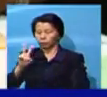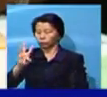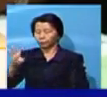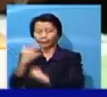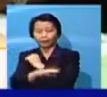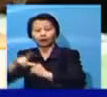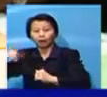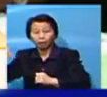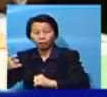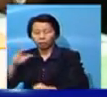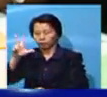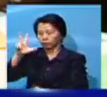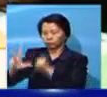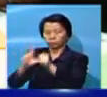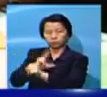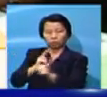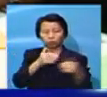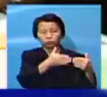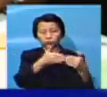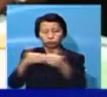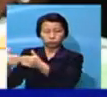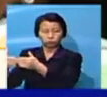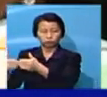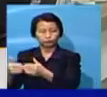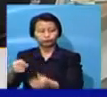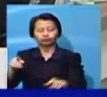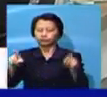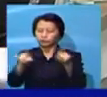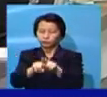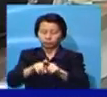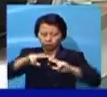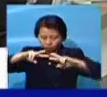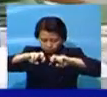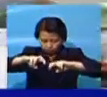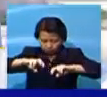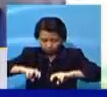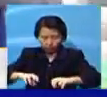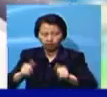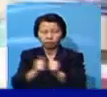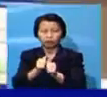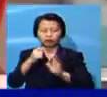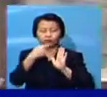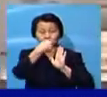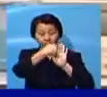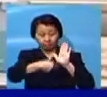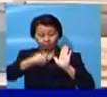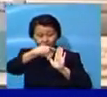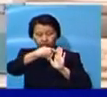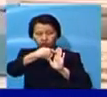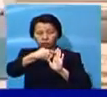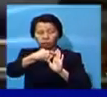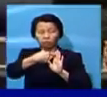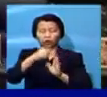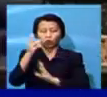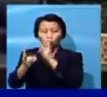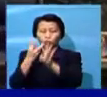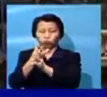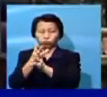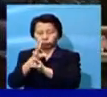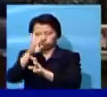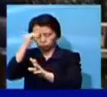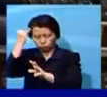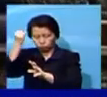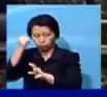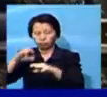negara lain selama 3 tahun berturut-turut begitu juga kajian penyelidikan Sri Lanka yang diterbitkan World Innovation